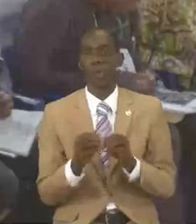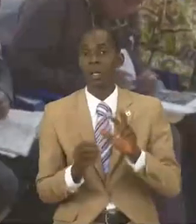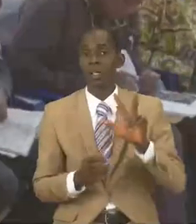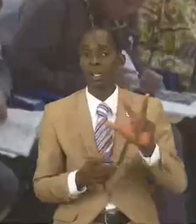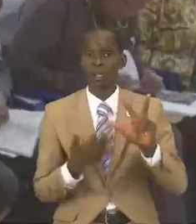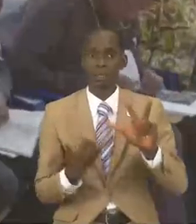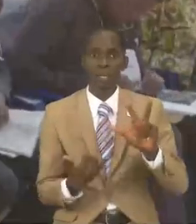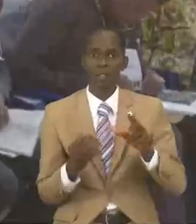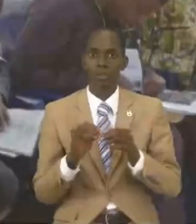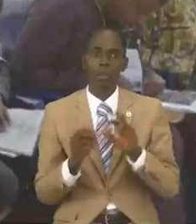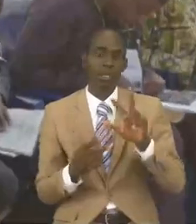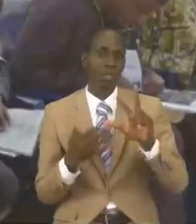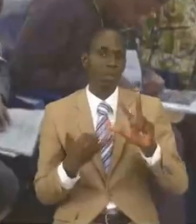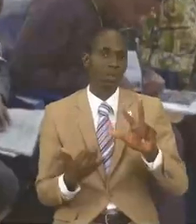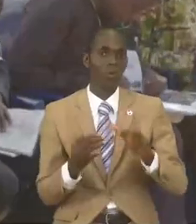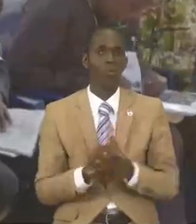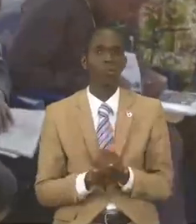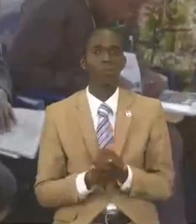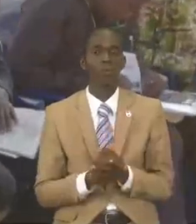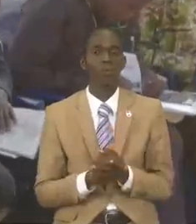Troisième élément maintenant.